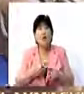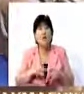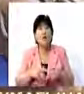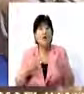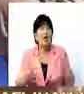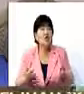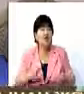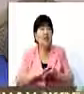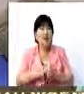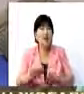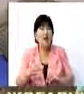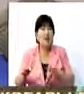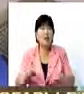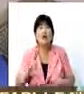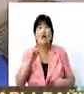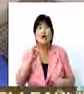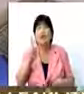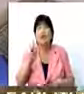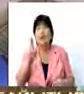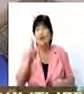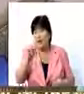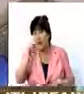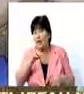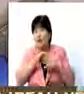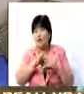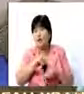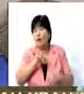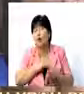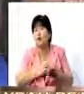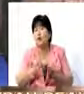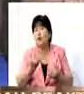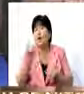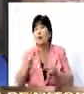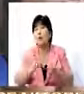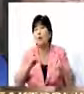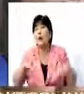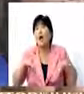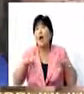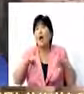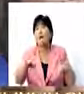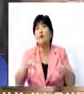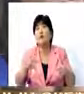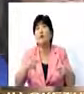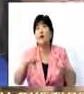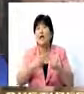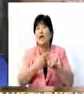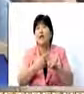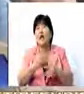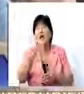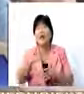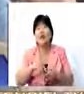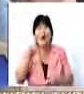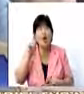жайсыз жағдайлардың алдын алу үшін қыркүйек айынан бастап, тасымалдау қызметін ұсынатын бөбекжайлардың автокөліктеріне техникалық талап